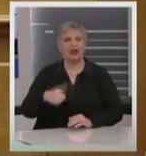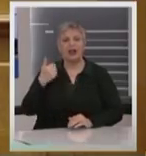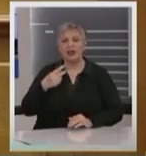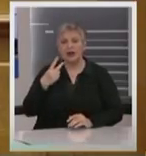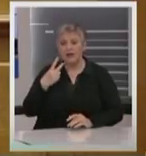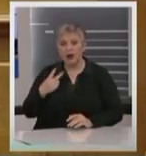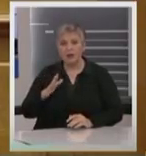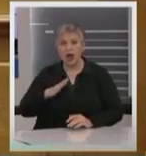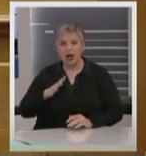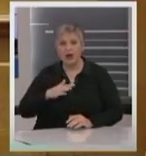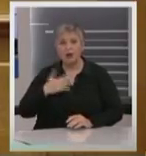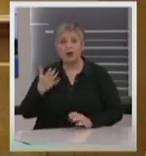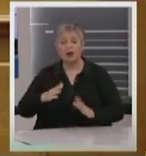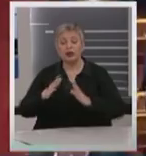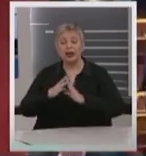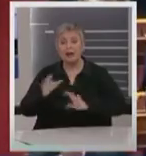περιουσία τους.